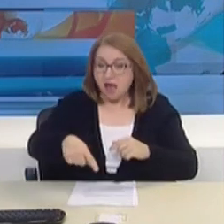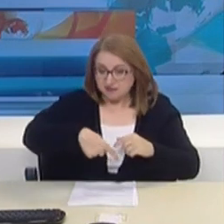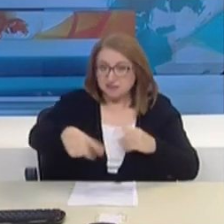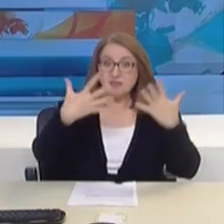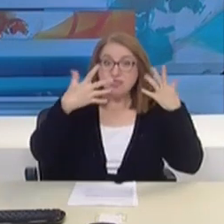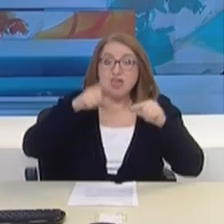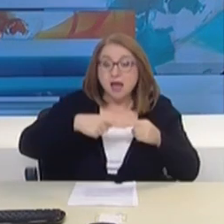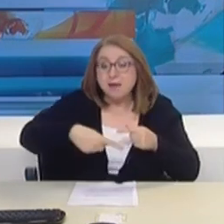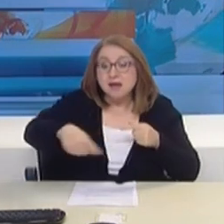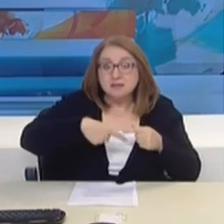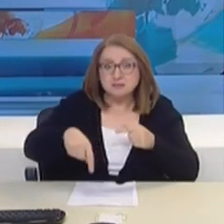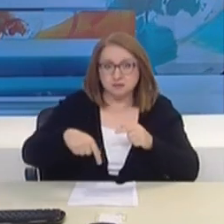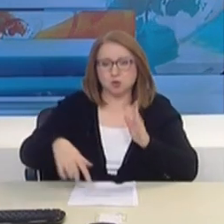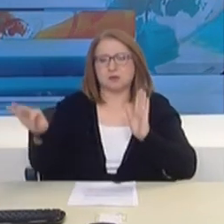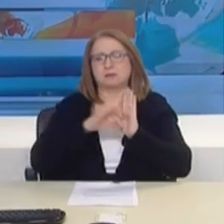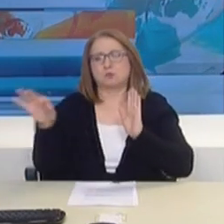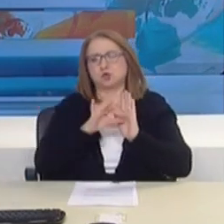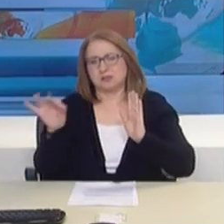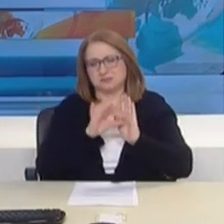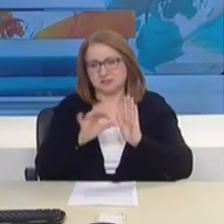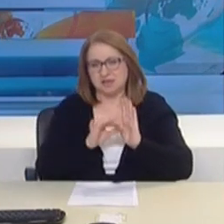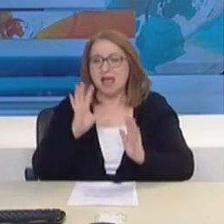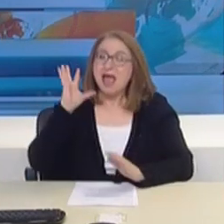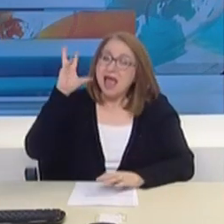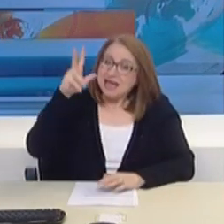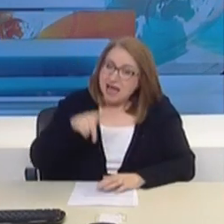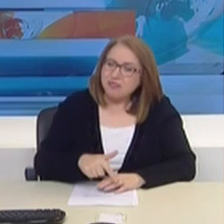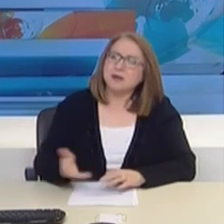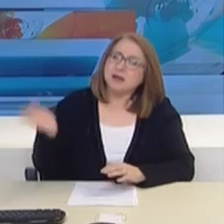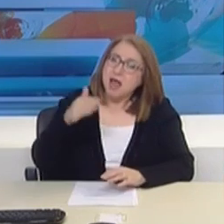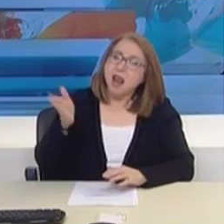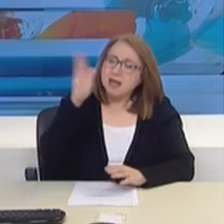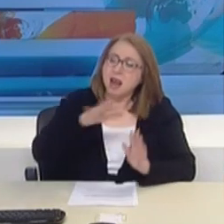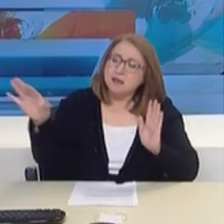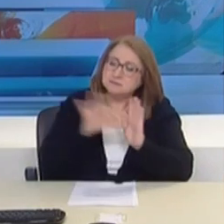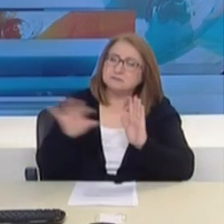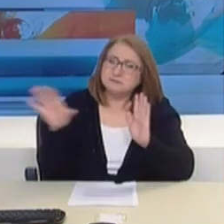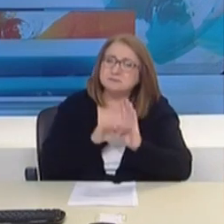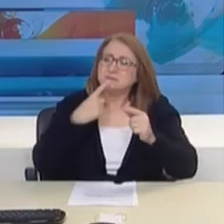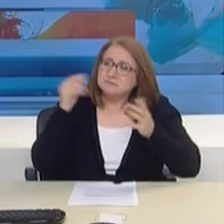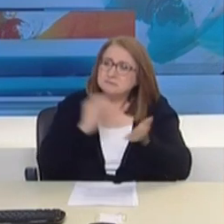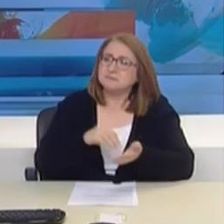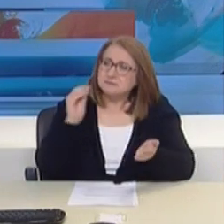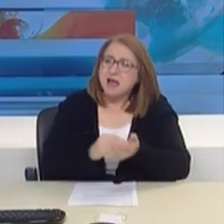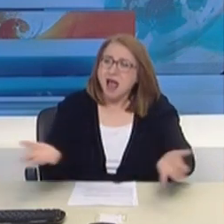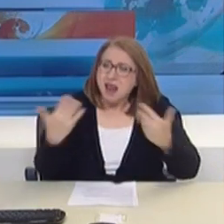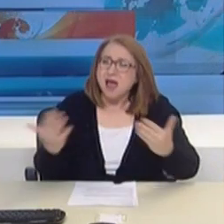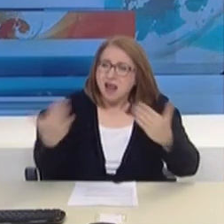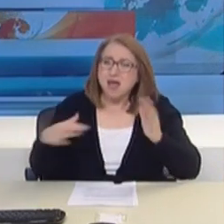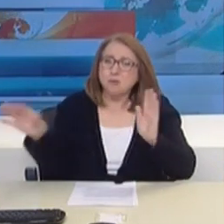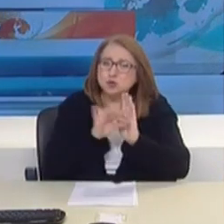δεκαημέρου. Καθημερινά εγκρίνονται και άλλες προσλήψεις ιατρών, νοσηλευτών και λοιπού